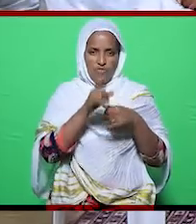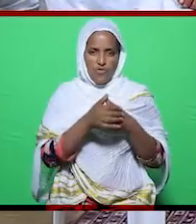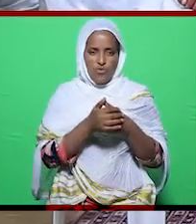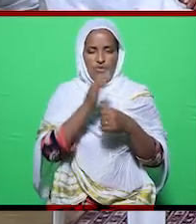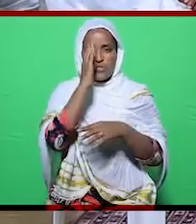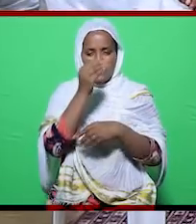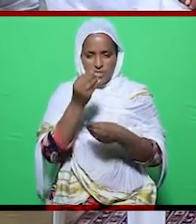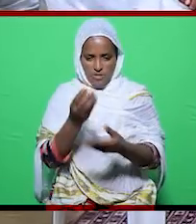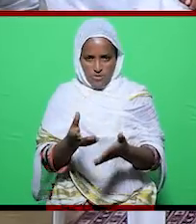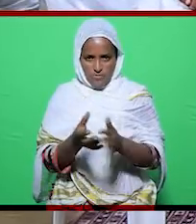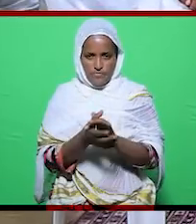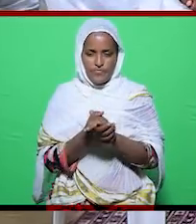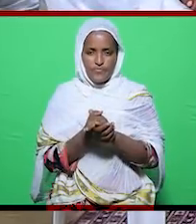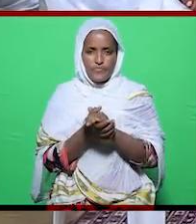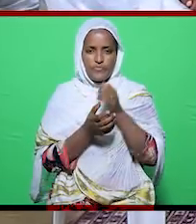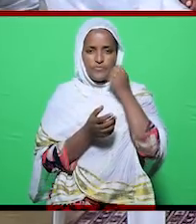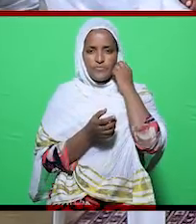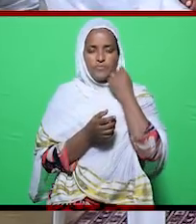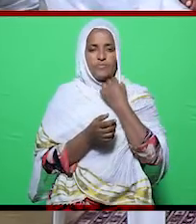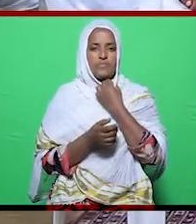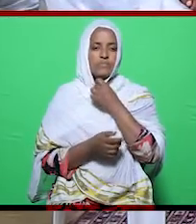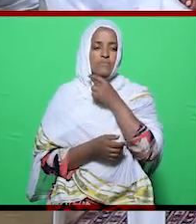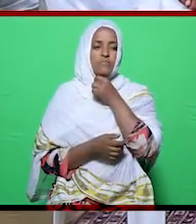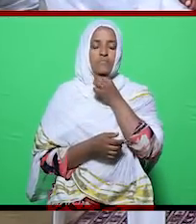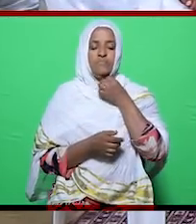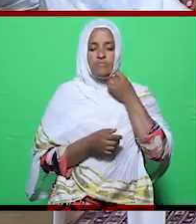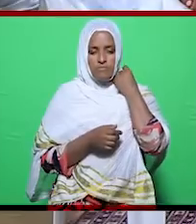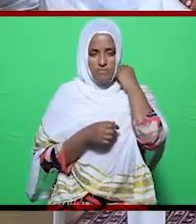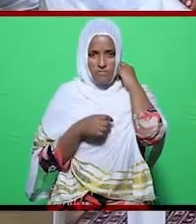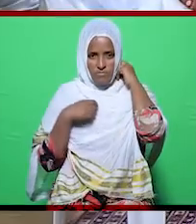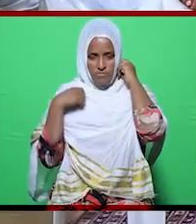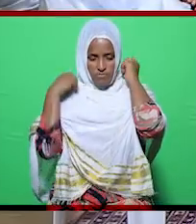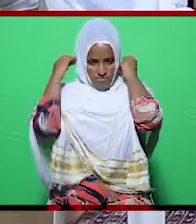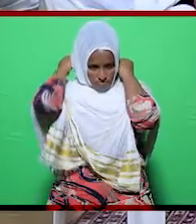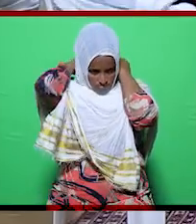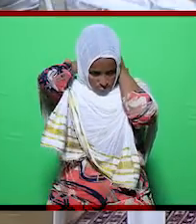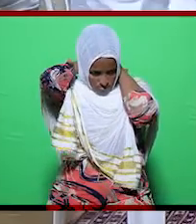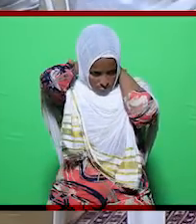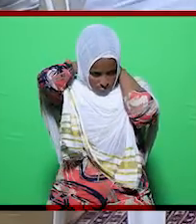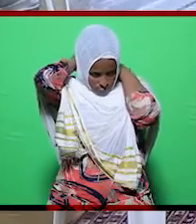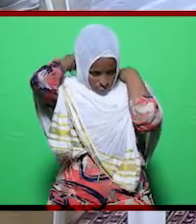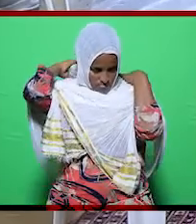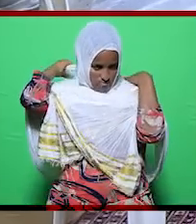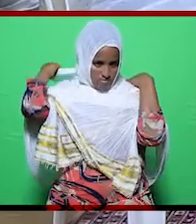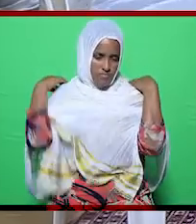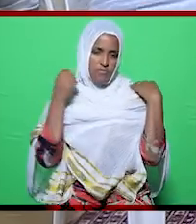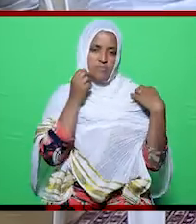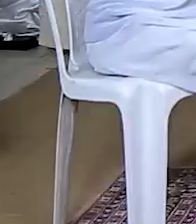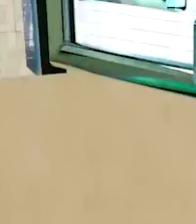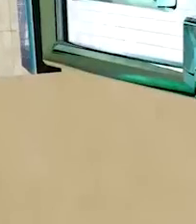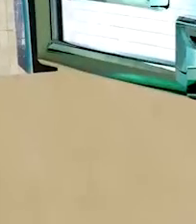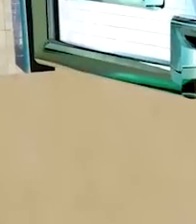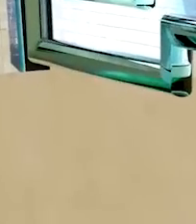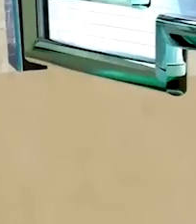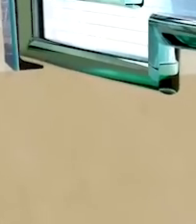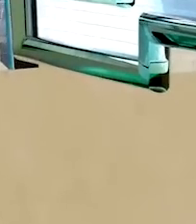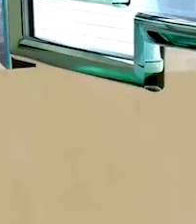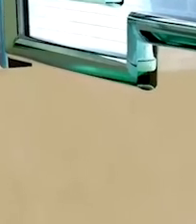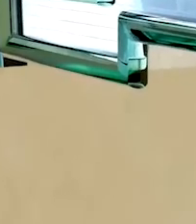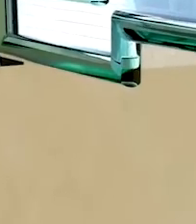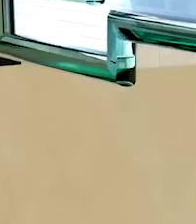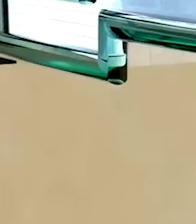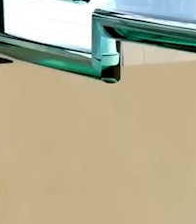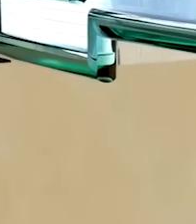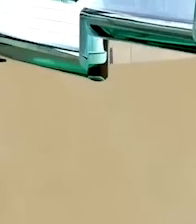የሚረዳን እግዚአብሔር እንዳለ የተገነዘብኩበት ያገልግሎት ዘርፍ ነው እግዚአብሔር ይስጥልኝ